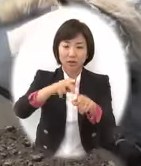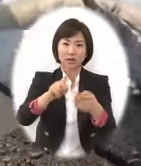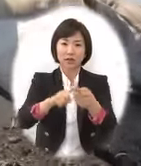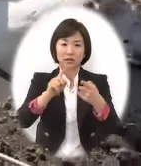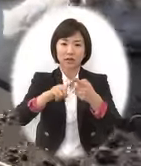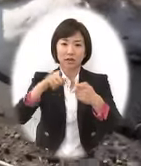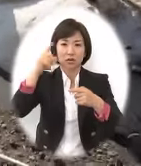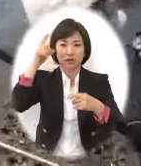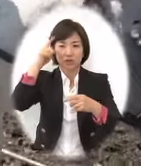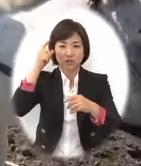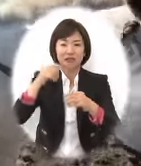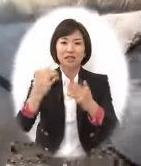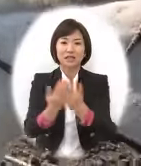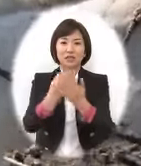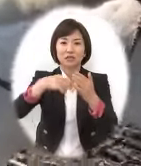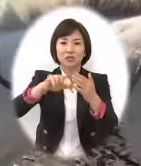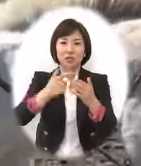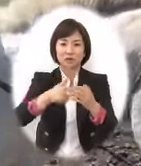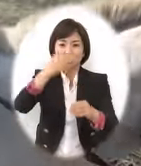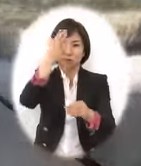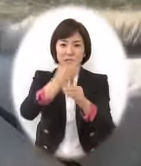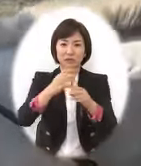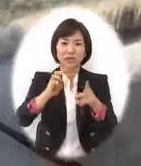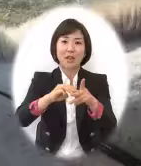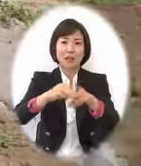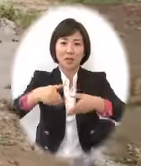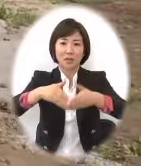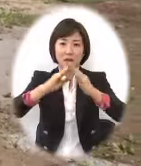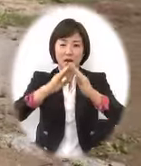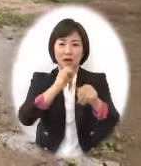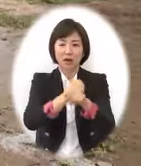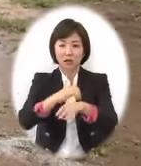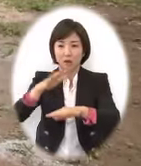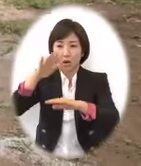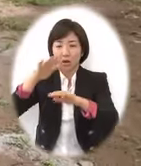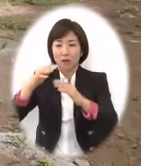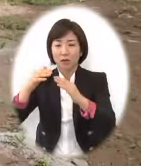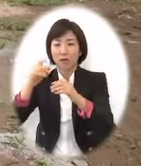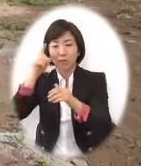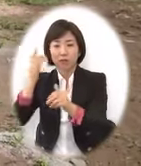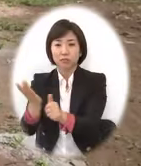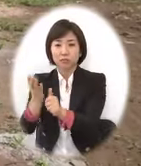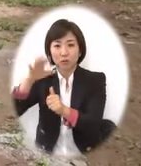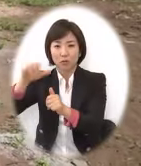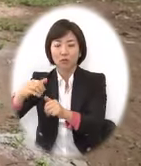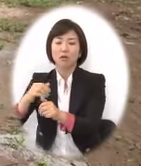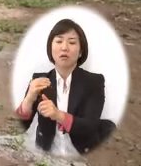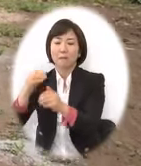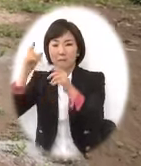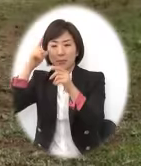우리 축산진흥원의 거점 조련센터를 만들어서 농가에서는 말을 생산만 하고